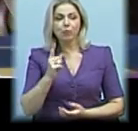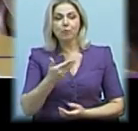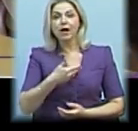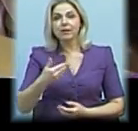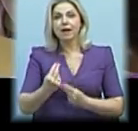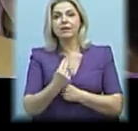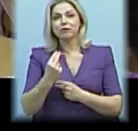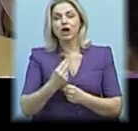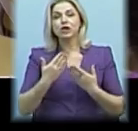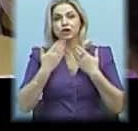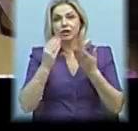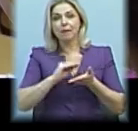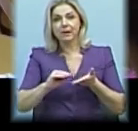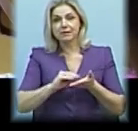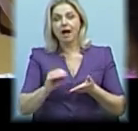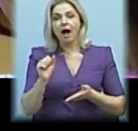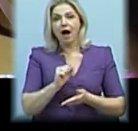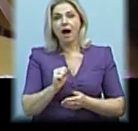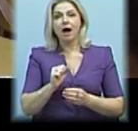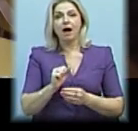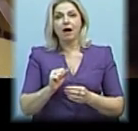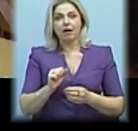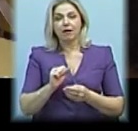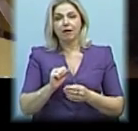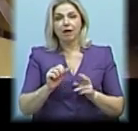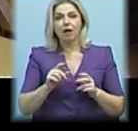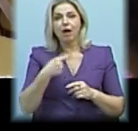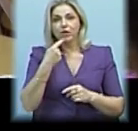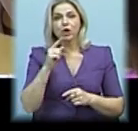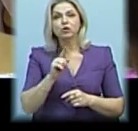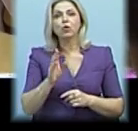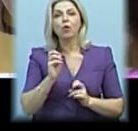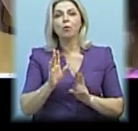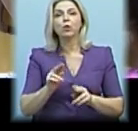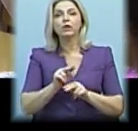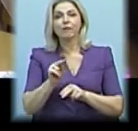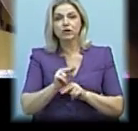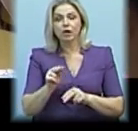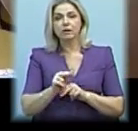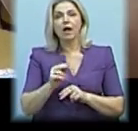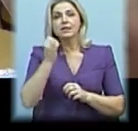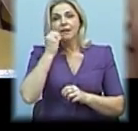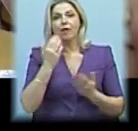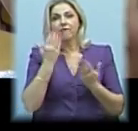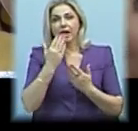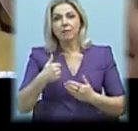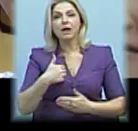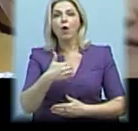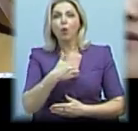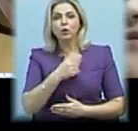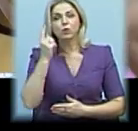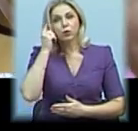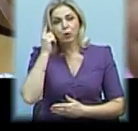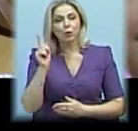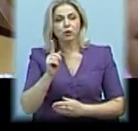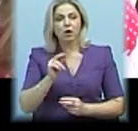а обіцяють, що дітей навчать, як в старому фільмі, «Я хочу думати». От обіцяють, що їх навчать